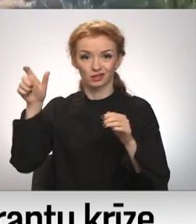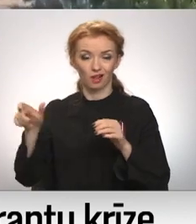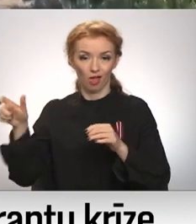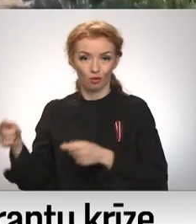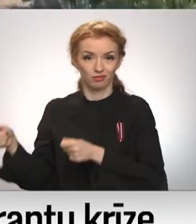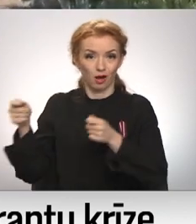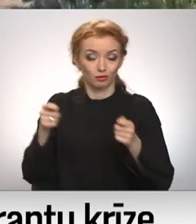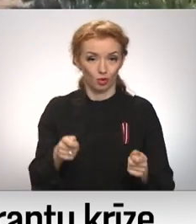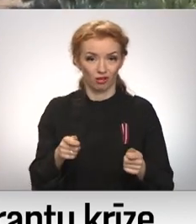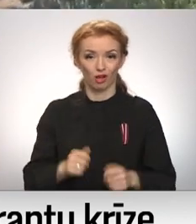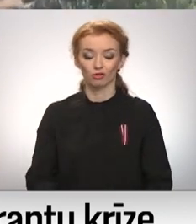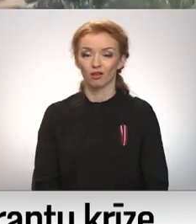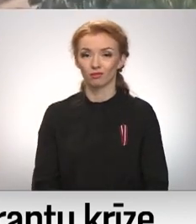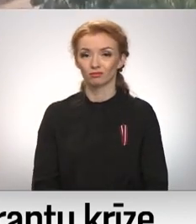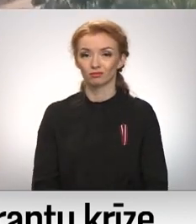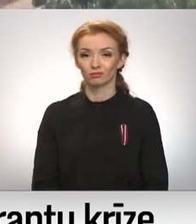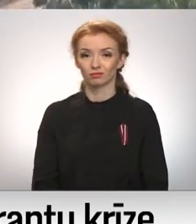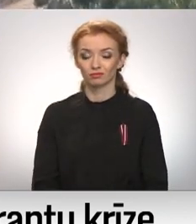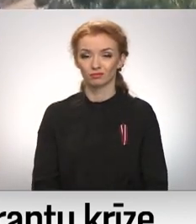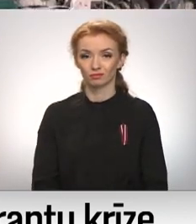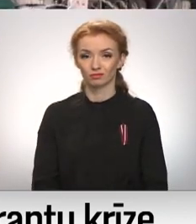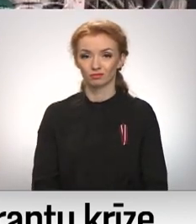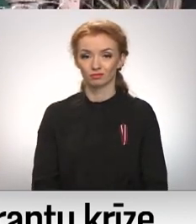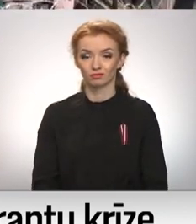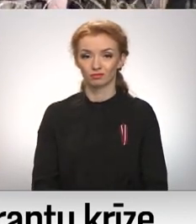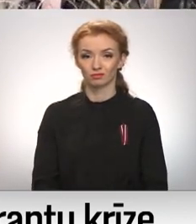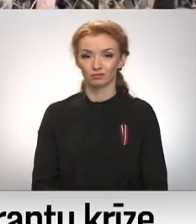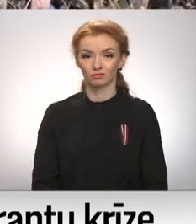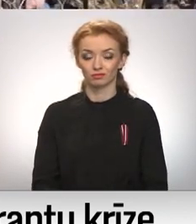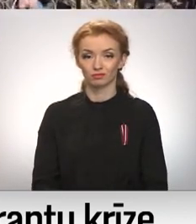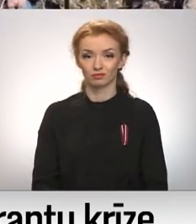transportēšanā. Odita Krenbēga, Ingus Graudiņš, Latvijas televīzija no Bialystokas, Polijā.